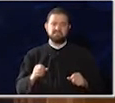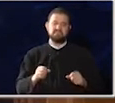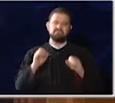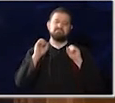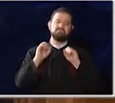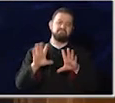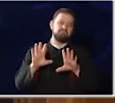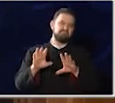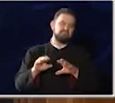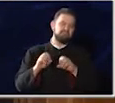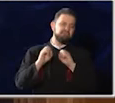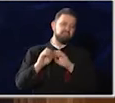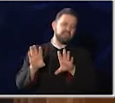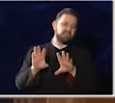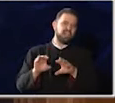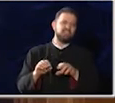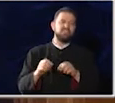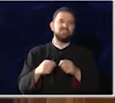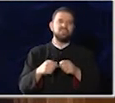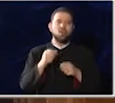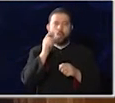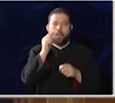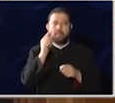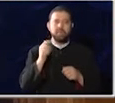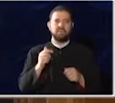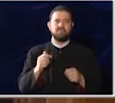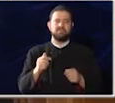stigmatizat mai mult decât ar face o